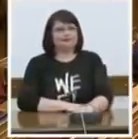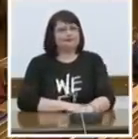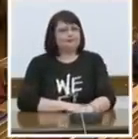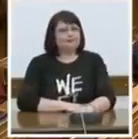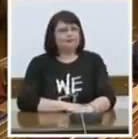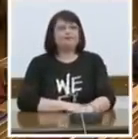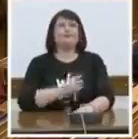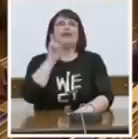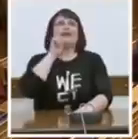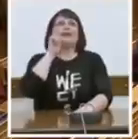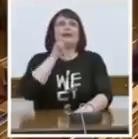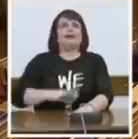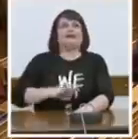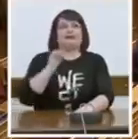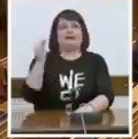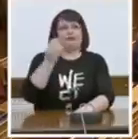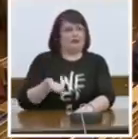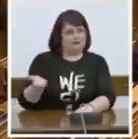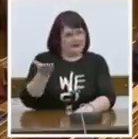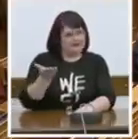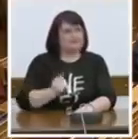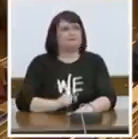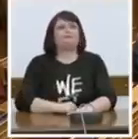Κυρίες και κύριοι βουλευτές,